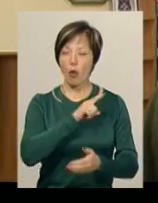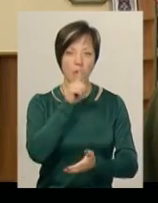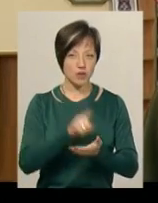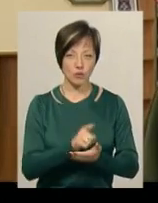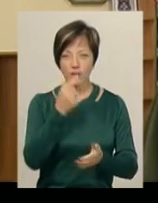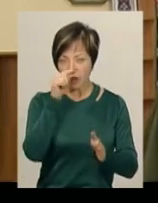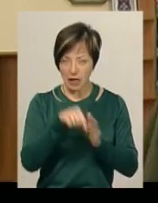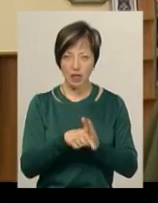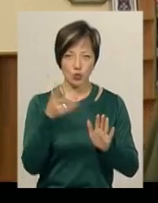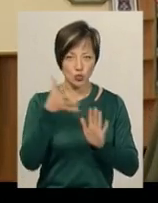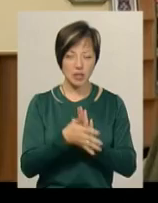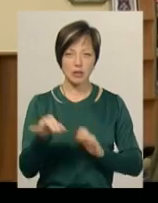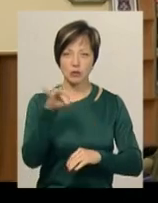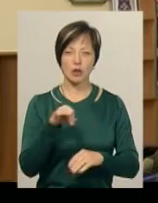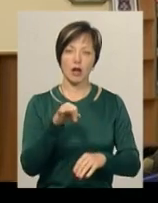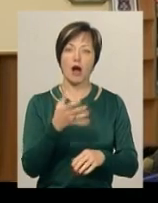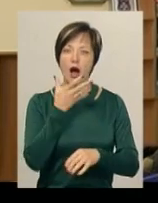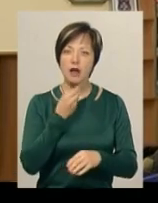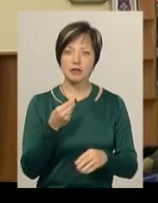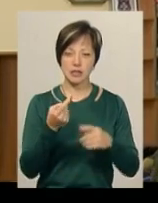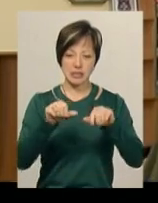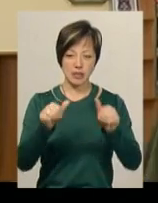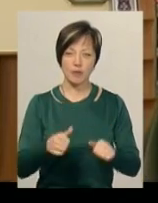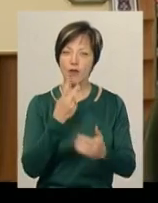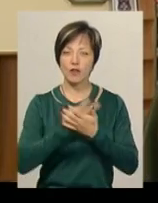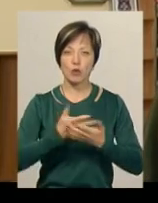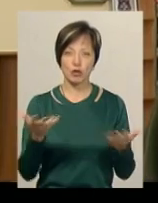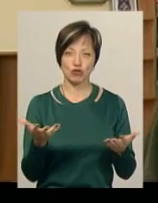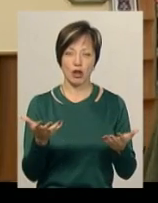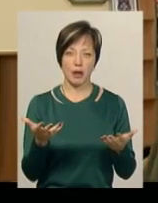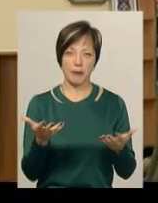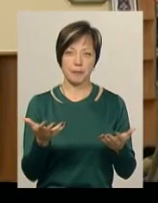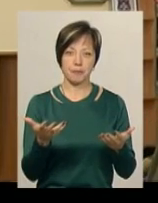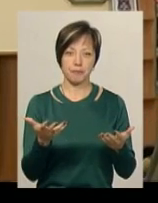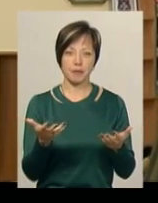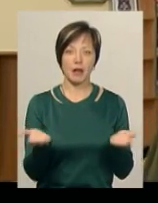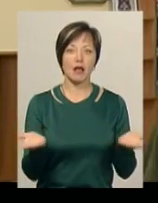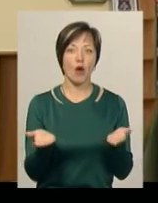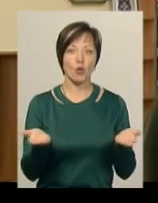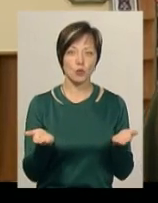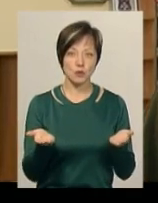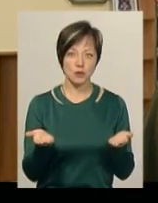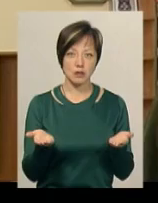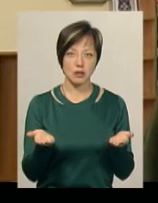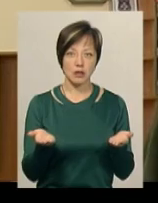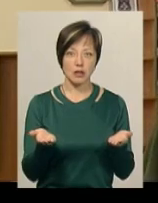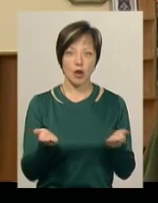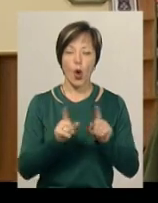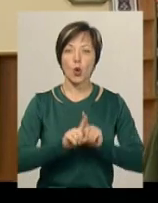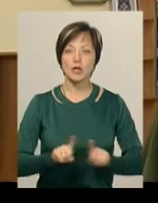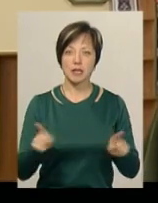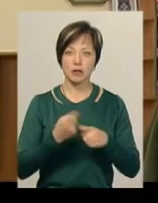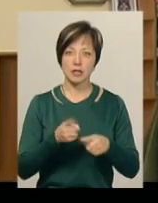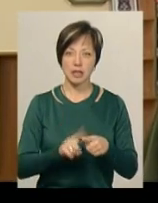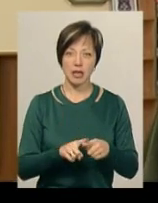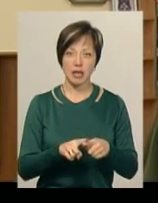вникнути інакше гарного символу, який відображає якусь таку родзинку